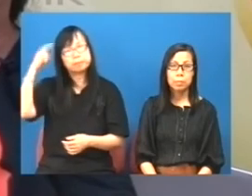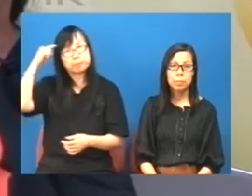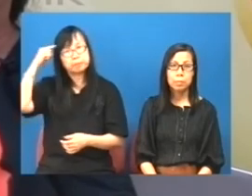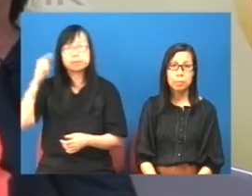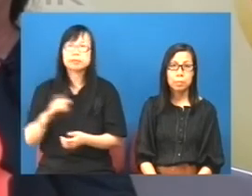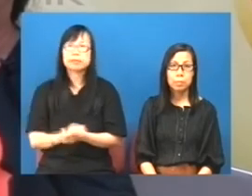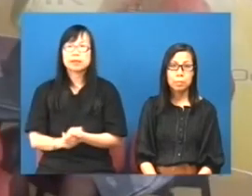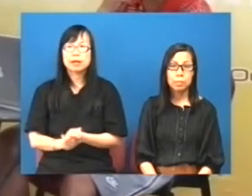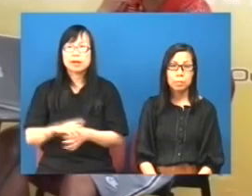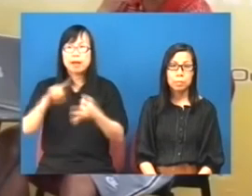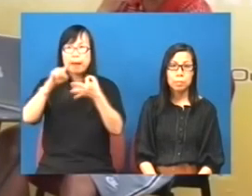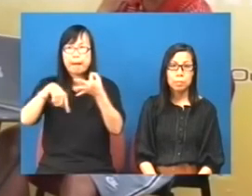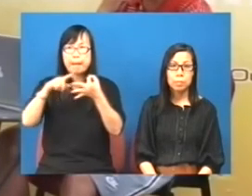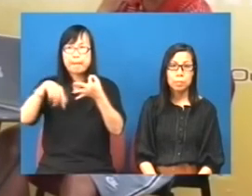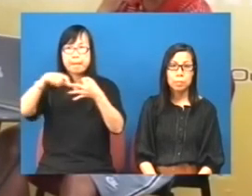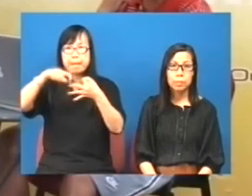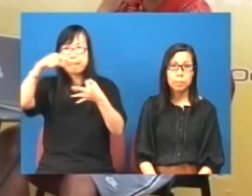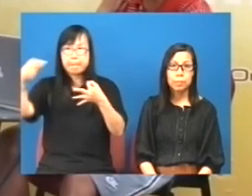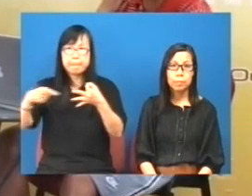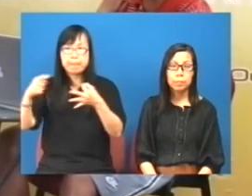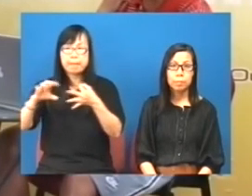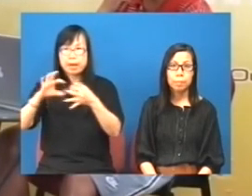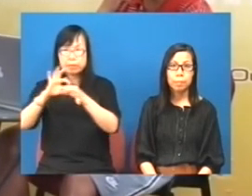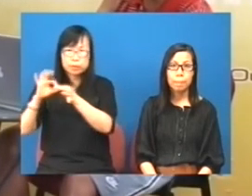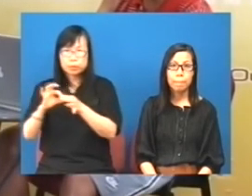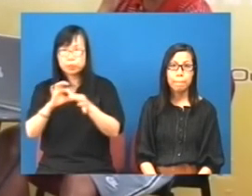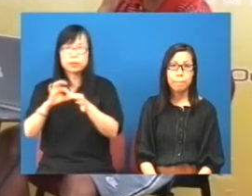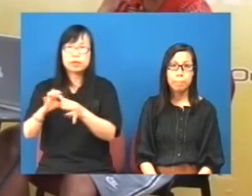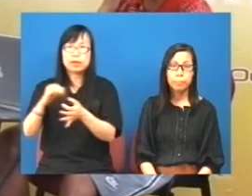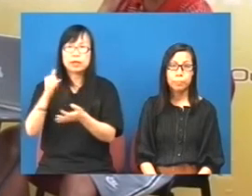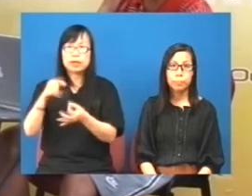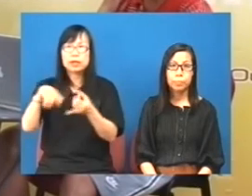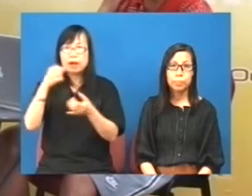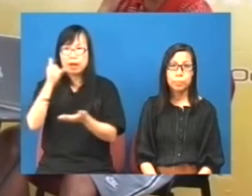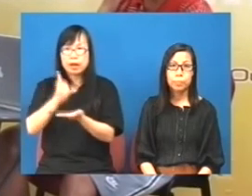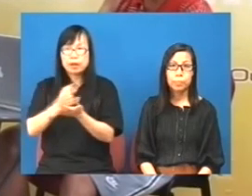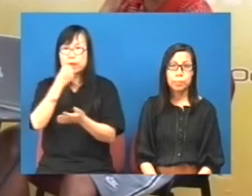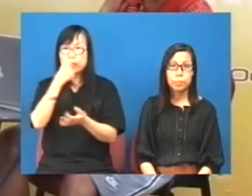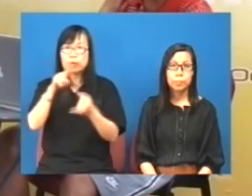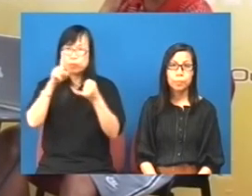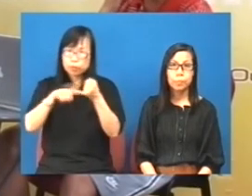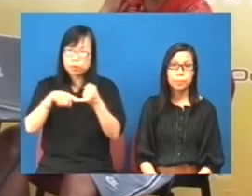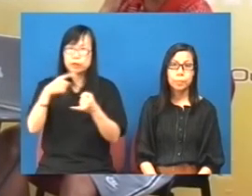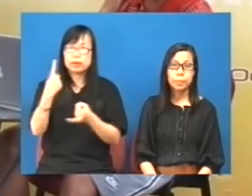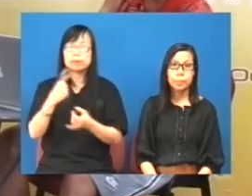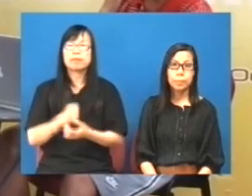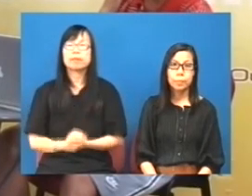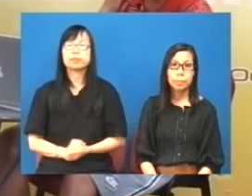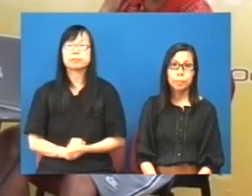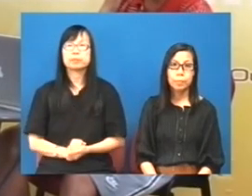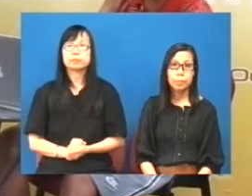這個萬聯就是東遊我們最後一站最重要的就是去其他的